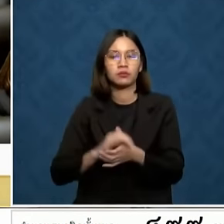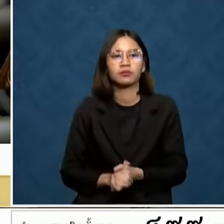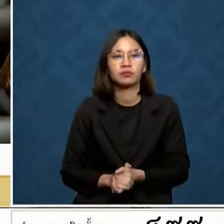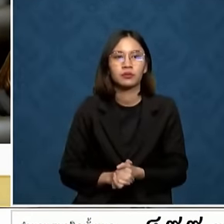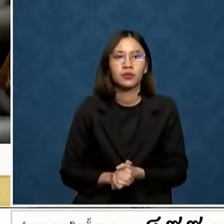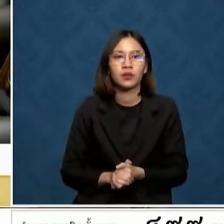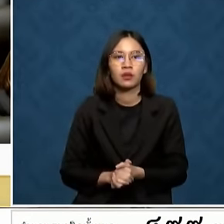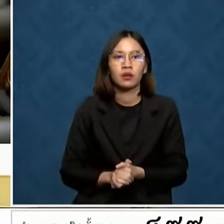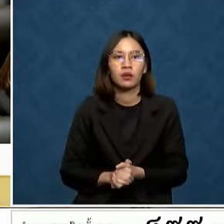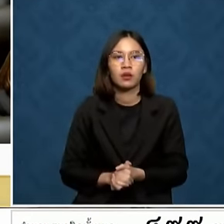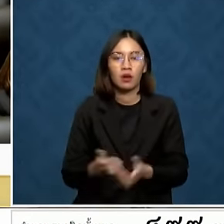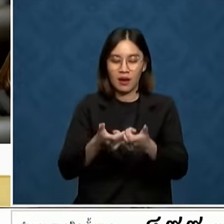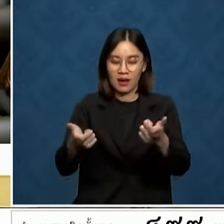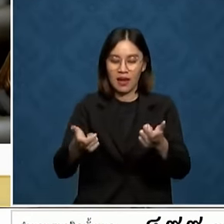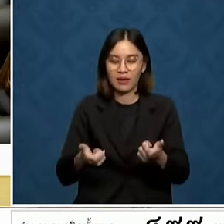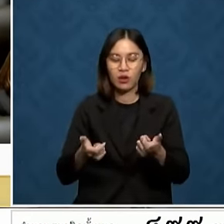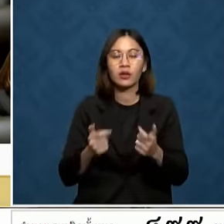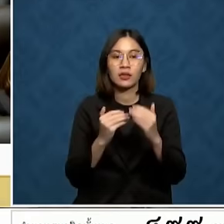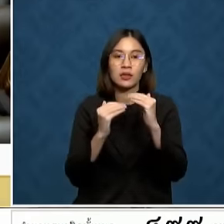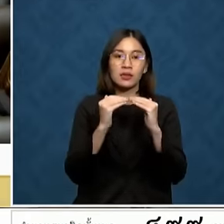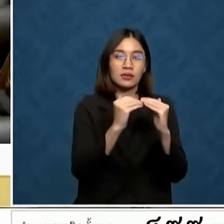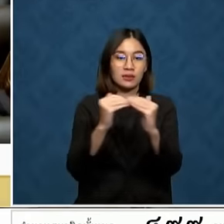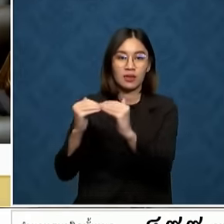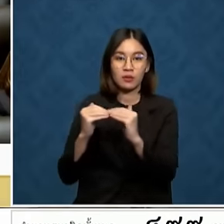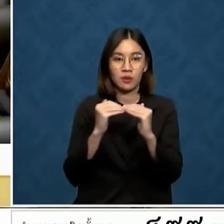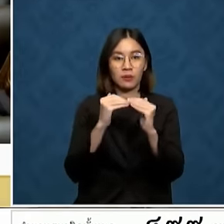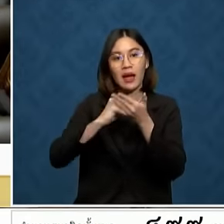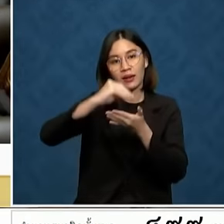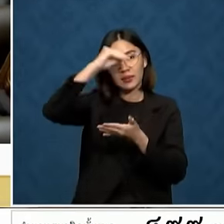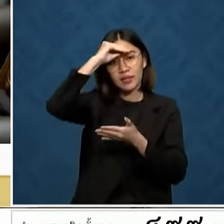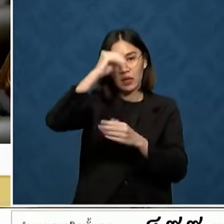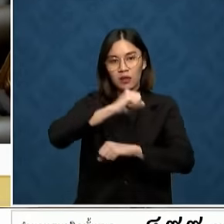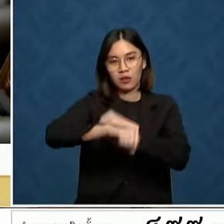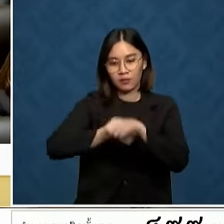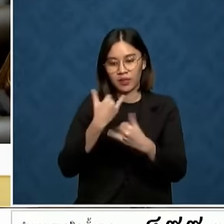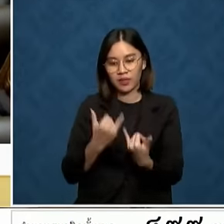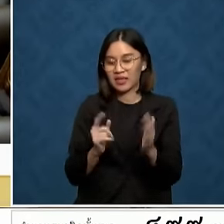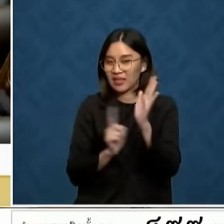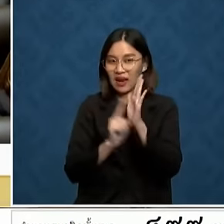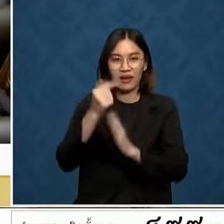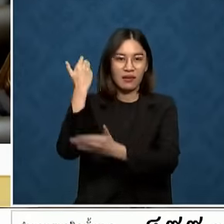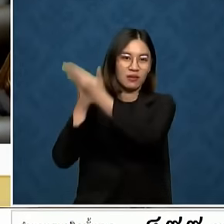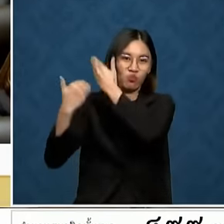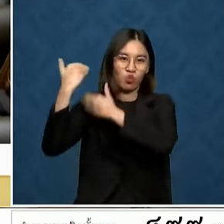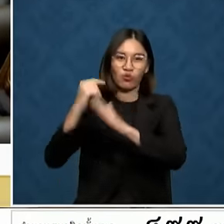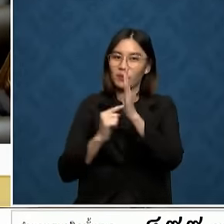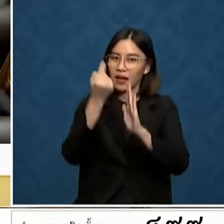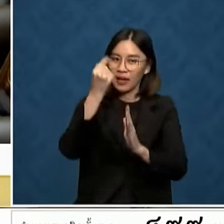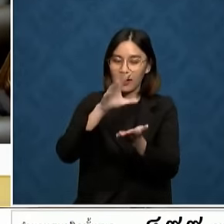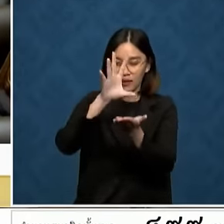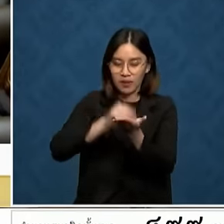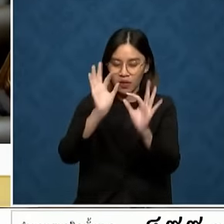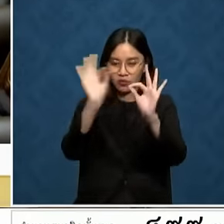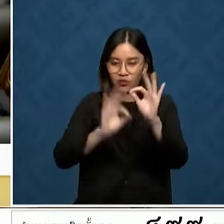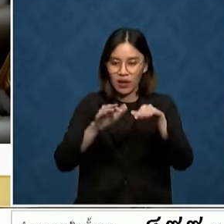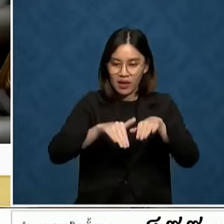ทําลารครับหากเราอ้างอรายงานของคกทุนเพอคามสมอภาพทกศึษาปีนี้เปครั้งแรกใปวนิศา์ครัที่ข้อมูลระบว่ะ